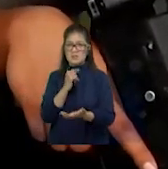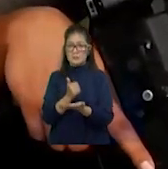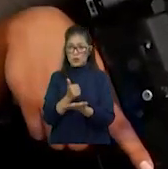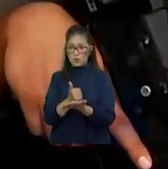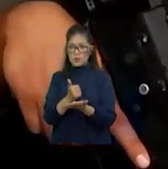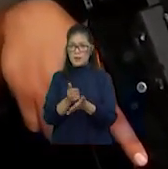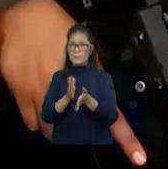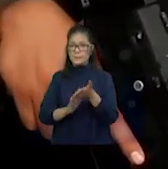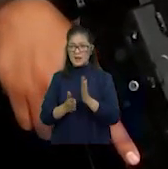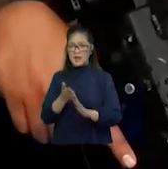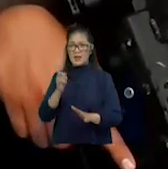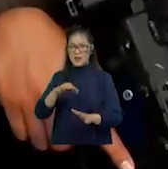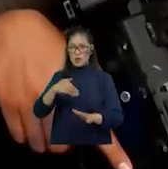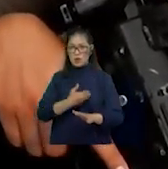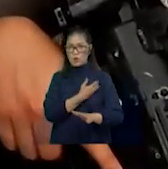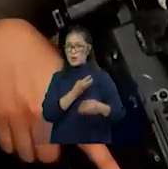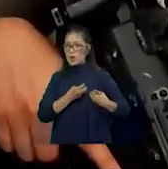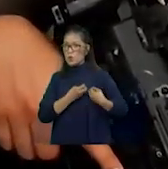juga lumayan banyak, sekitar